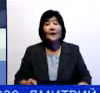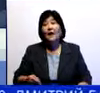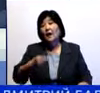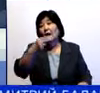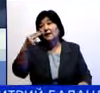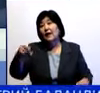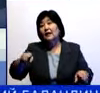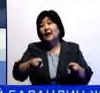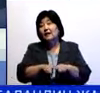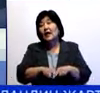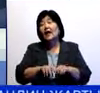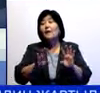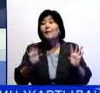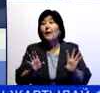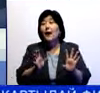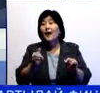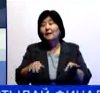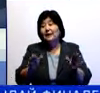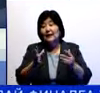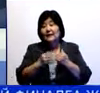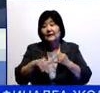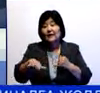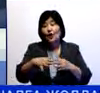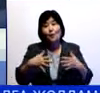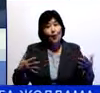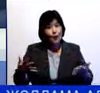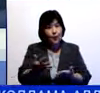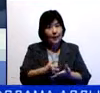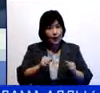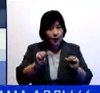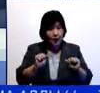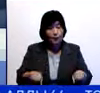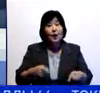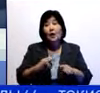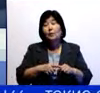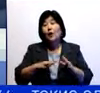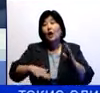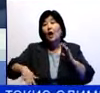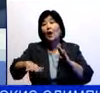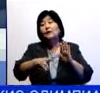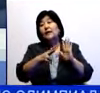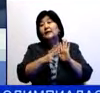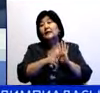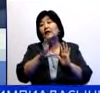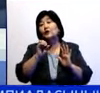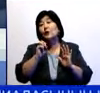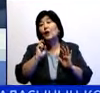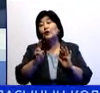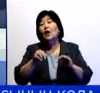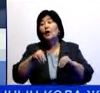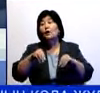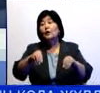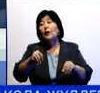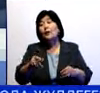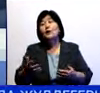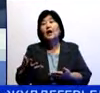Тақырыпқа сабақтас. Бабын тапсаң, ұлтарақтай жерден де мол өнім алуға болады. Бұл ауласының 8 соттығынана тұқым егіп,